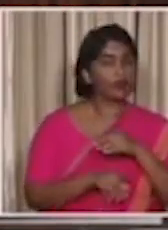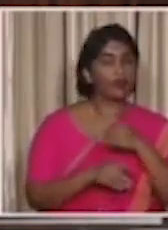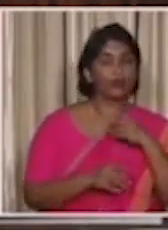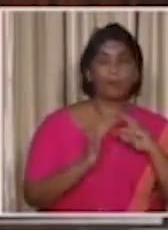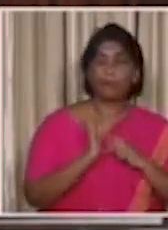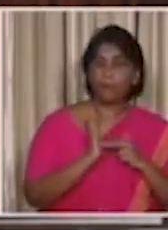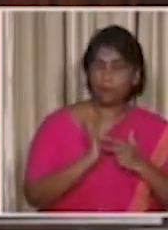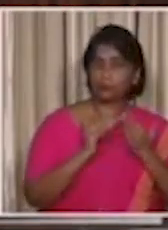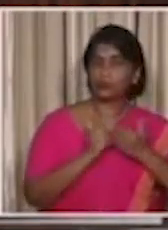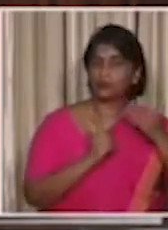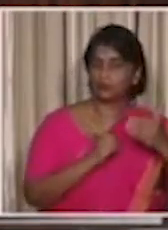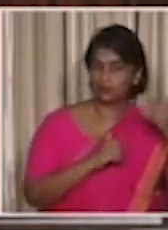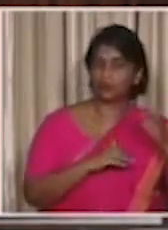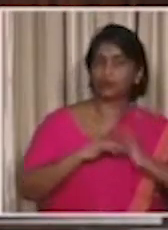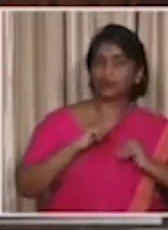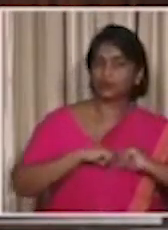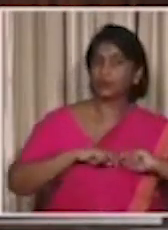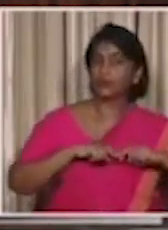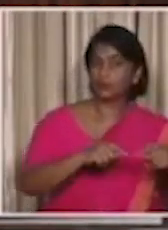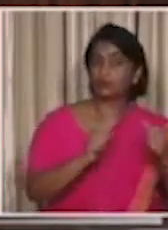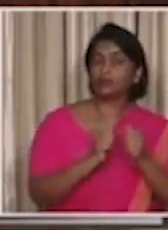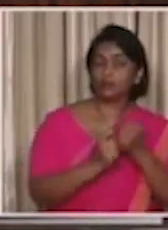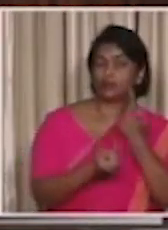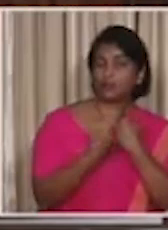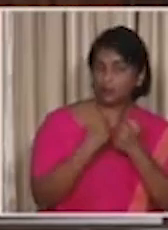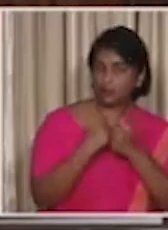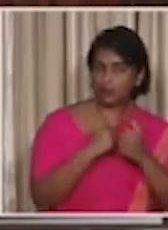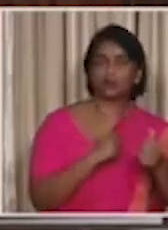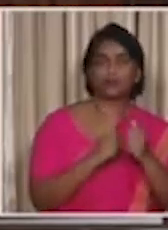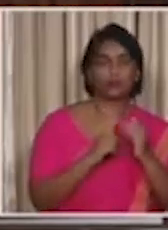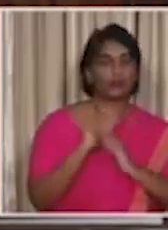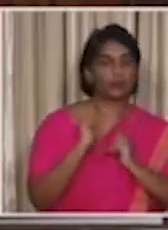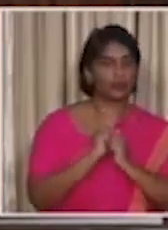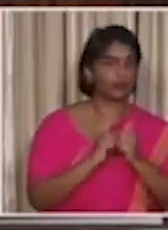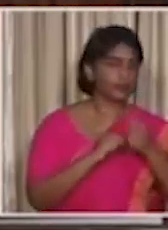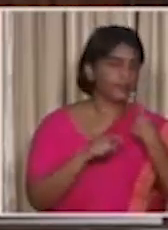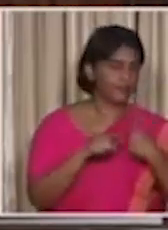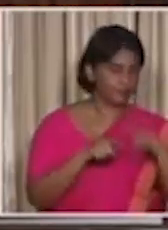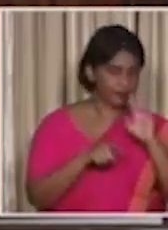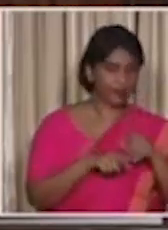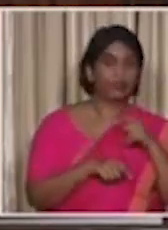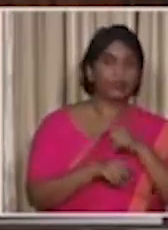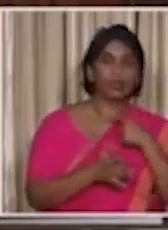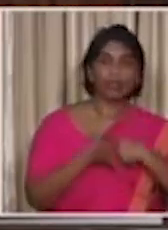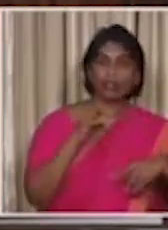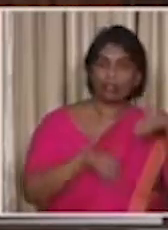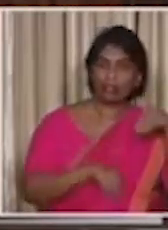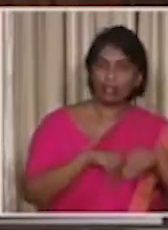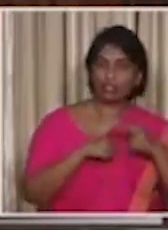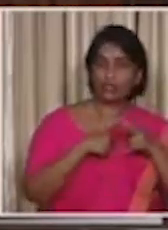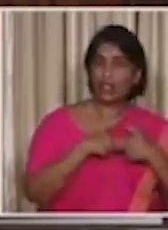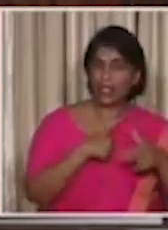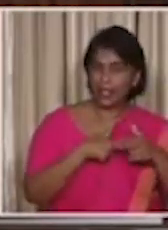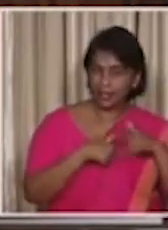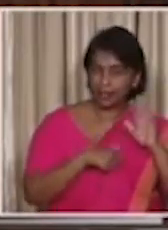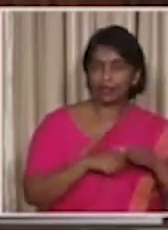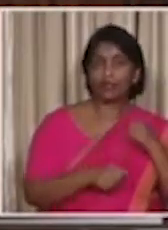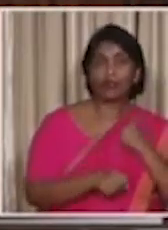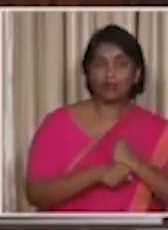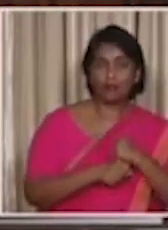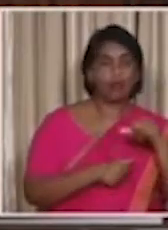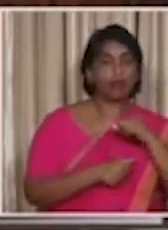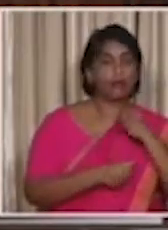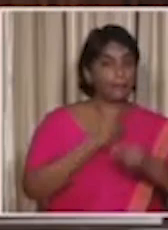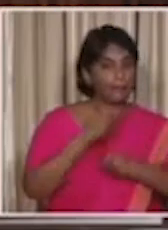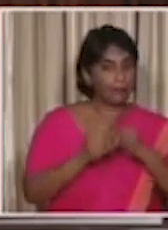ව්‍යාකෘති ඉදිරියේදී ක්‍රියාත්මක කරන්නේ ඇගැයීමෙන් ක්‍රියාවලියක් මත පමණයි. දේශපාලන හේතු මත රාජ්‍ය